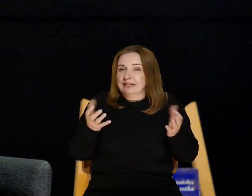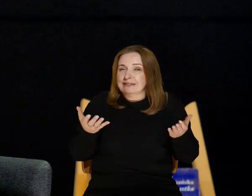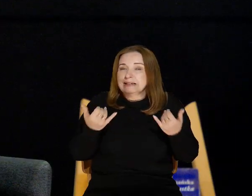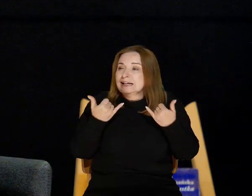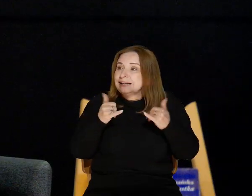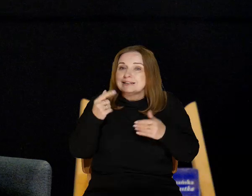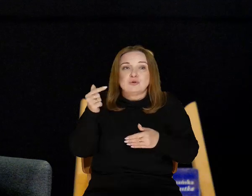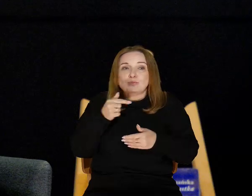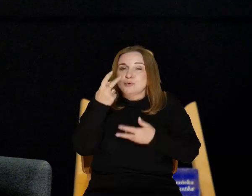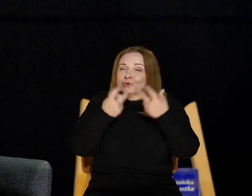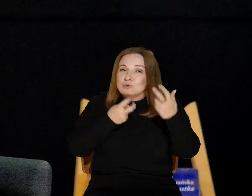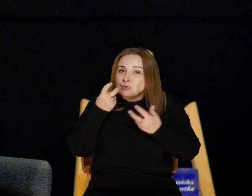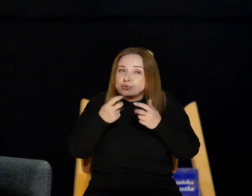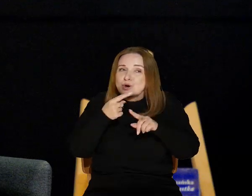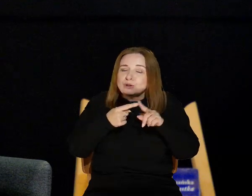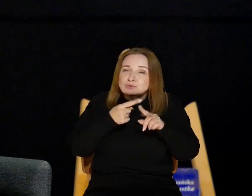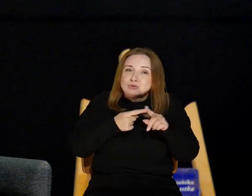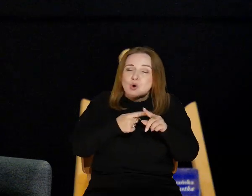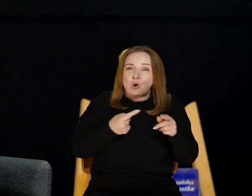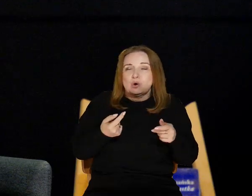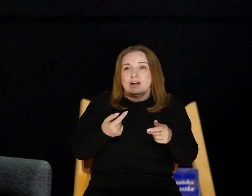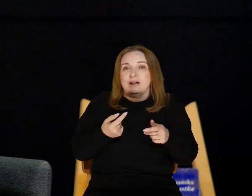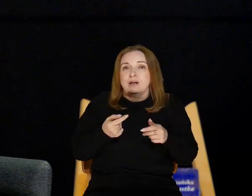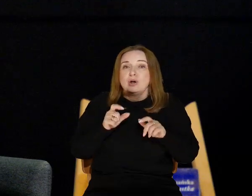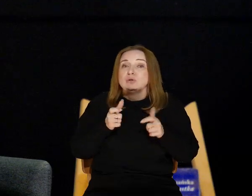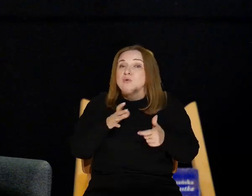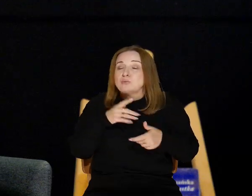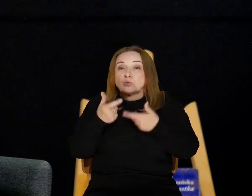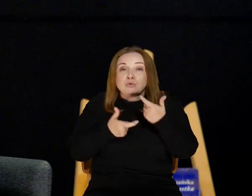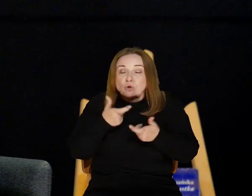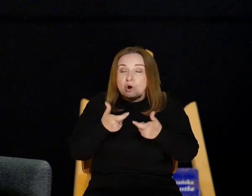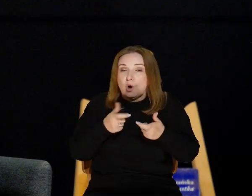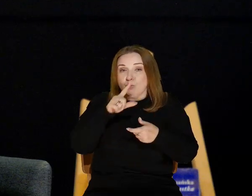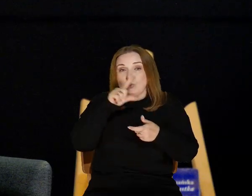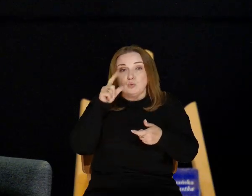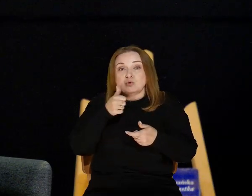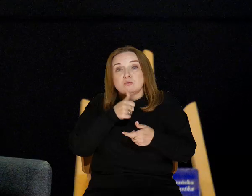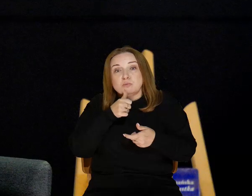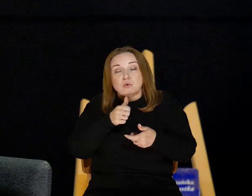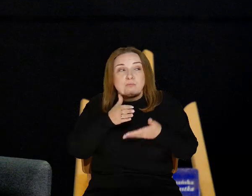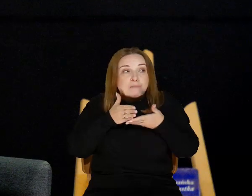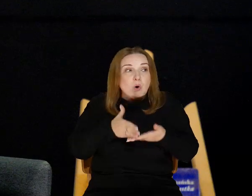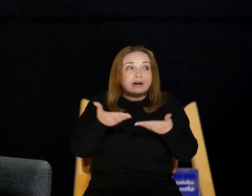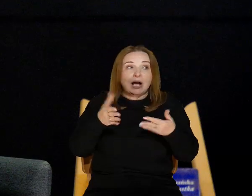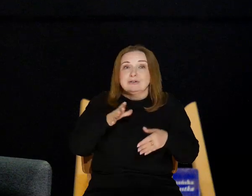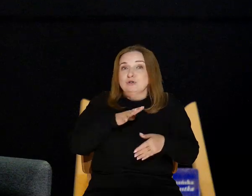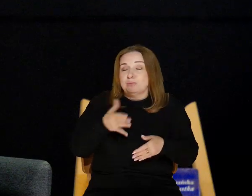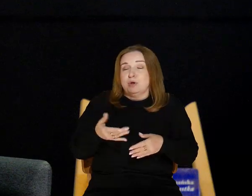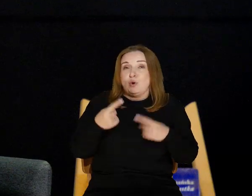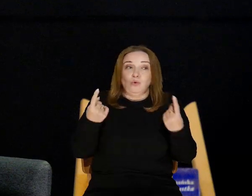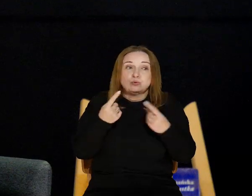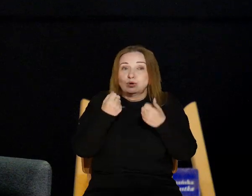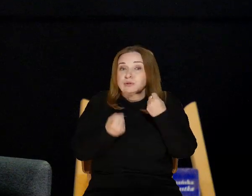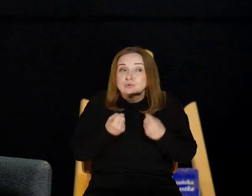no jakoś właśnie też tych elementów takich właśnie sprawczych, jakichś takich, gdzie ludzie próbowali jakoś sobie radzić w tych